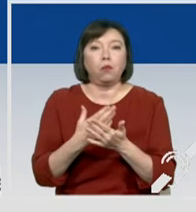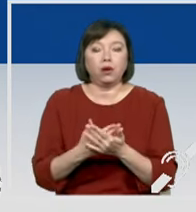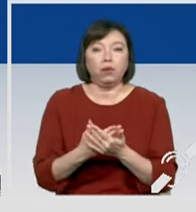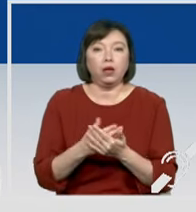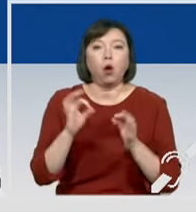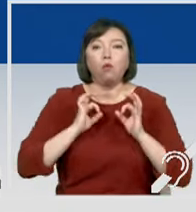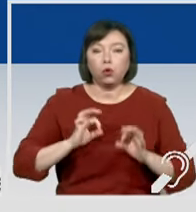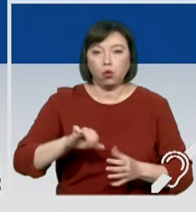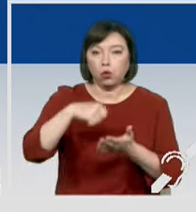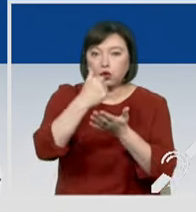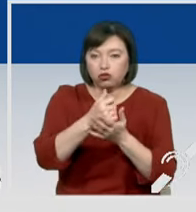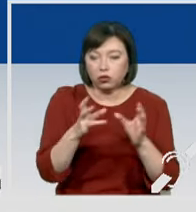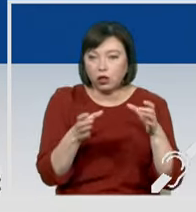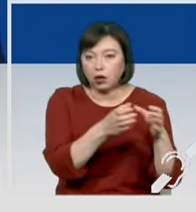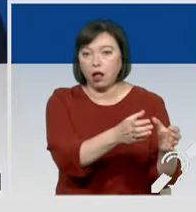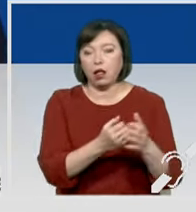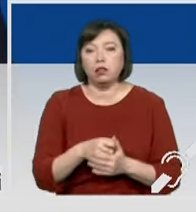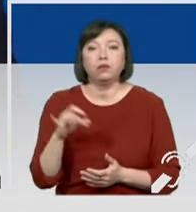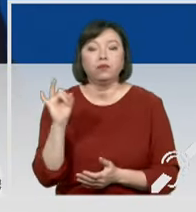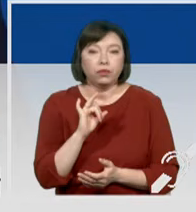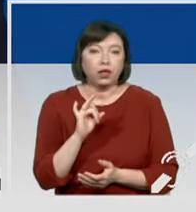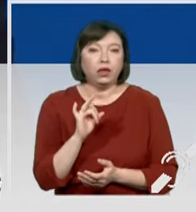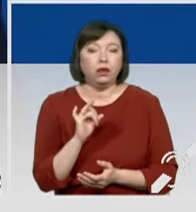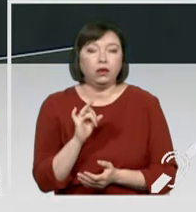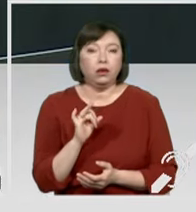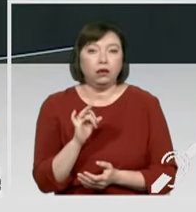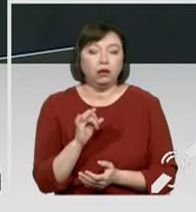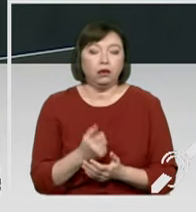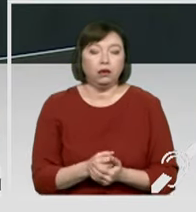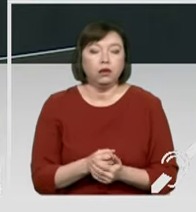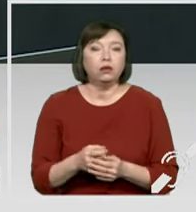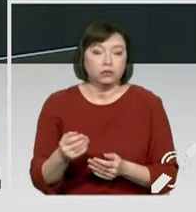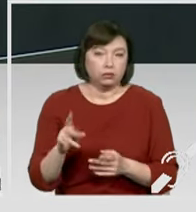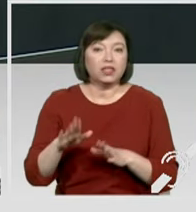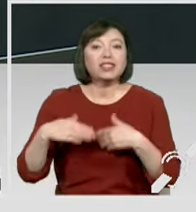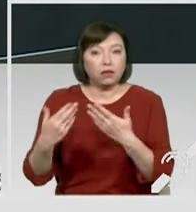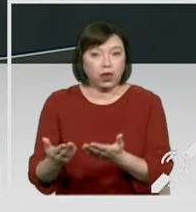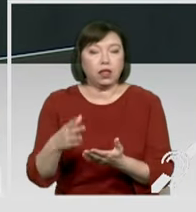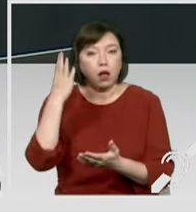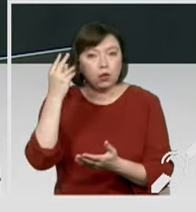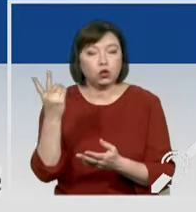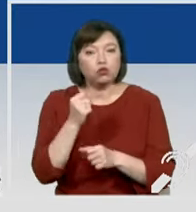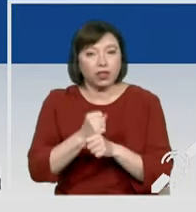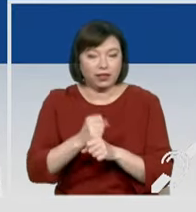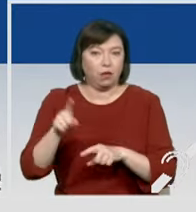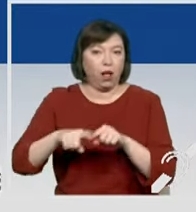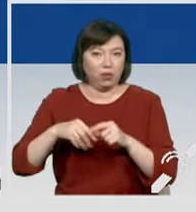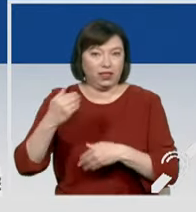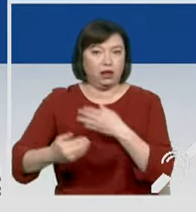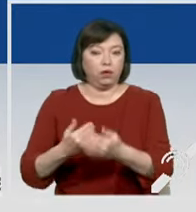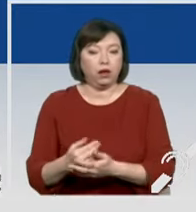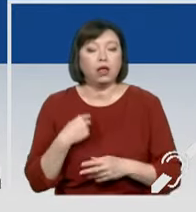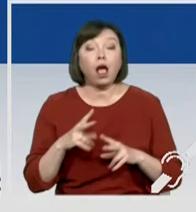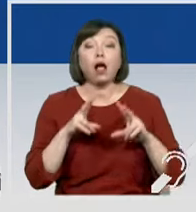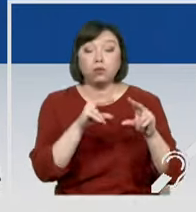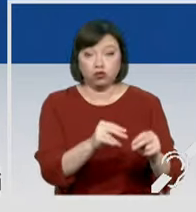exemplu, procurorul general, și rugăm Moldova să facă ultimii pași. I-am asigurat pe